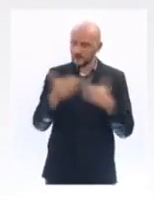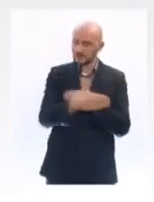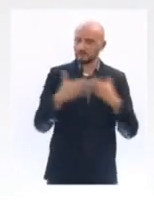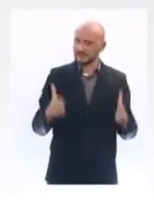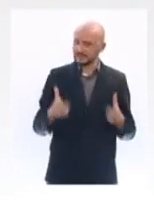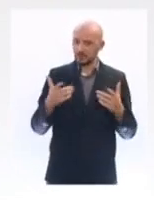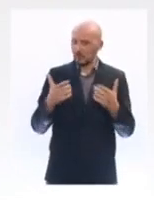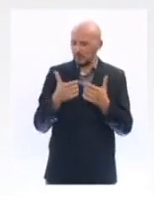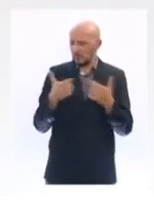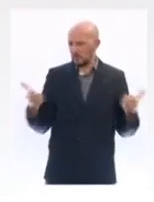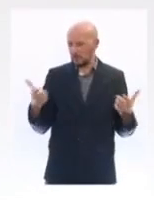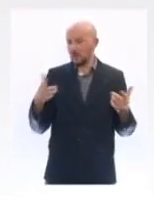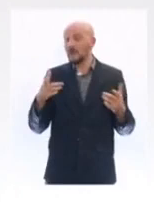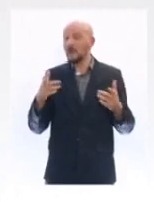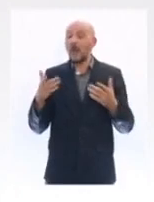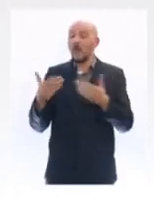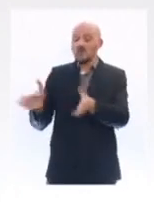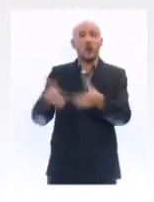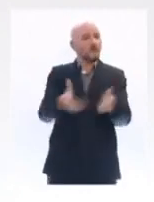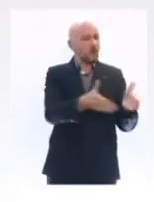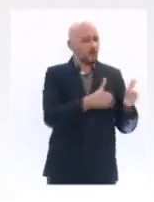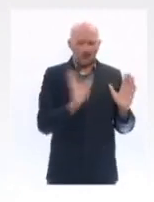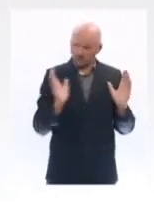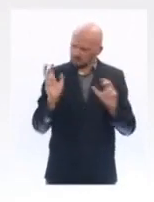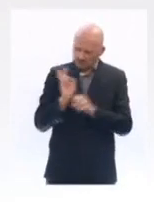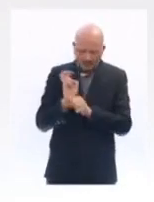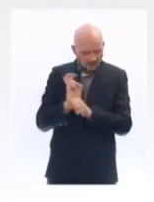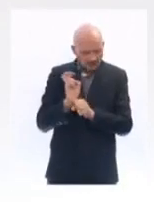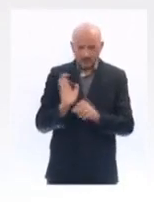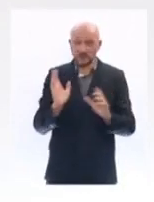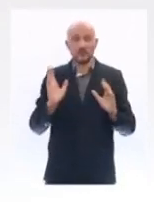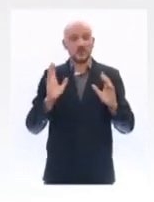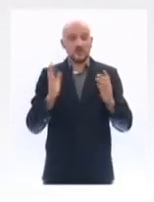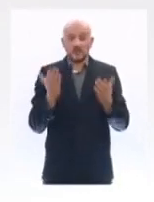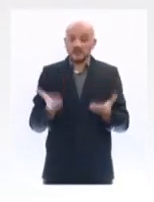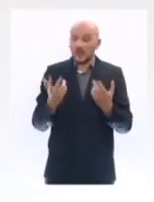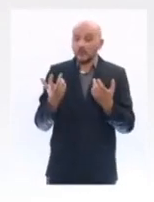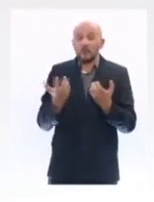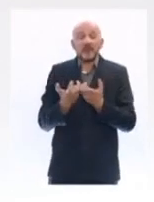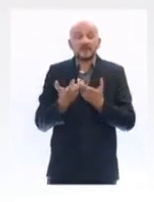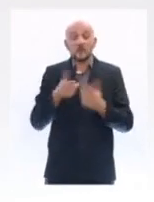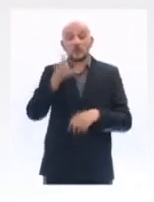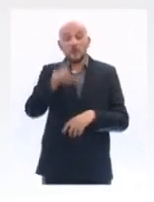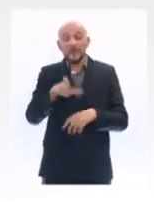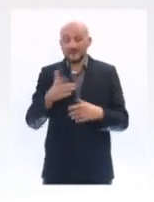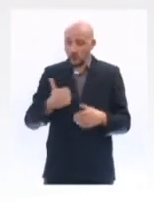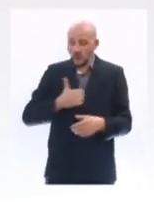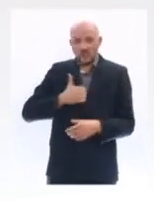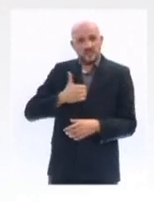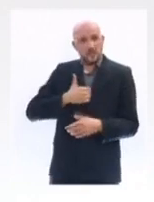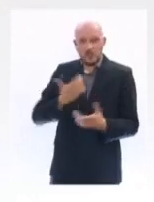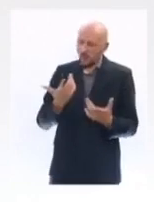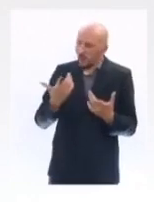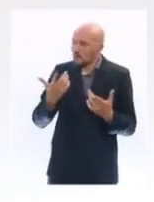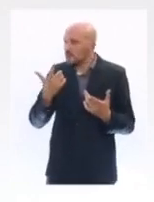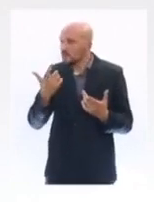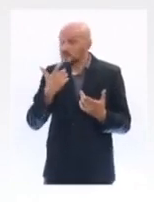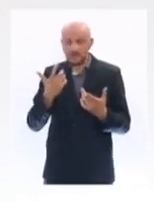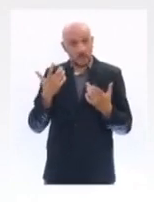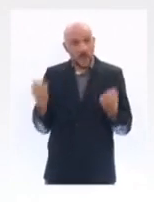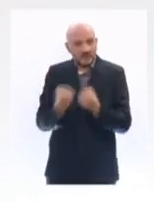une indemnisation jusqu'à 1 500 euros par mois. C'est ce qui existait au mois de mars. Cette aide permettra notamment